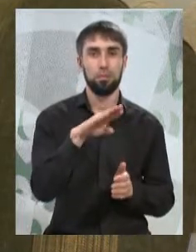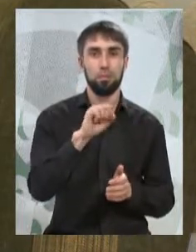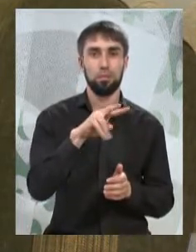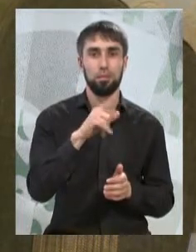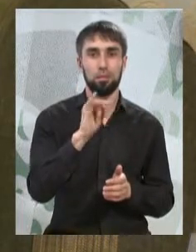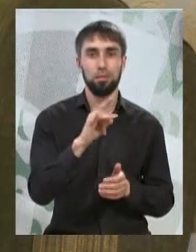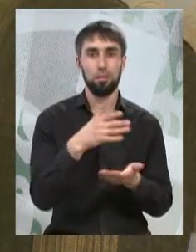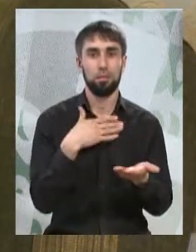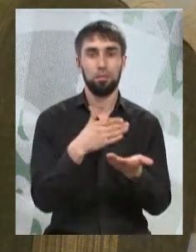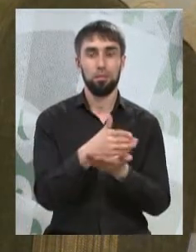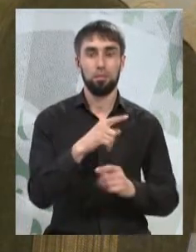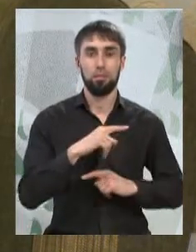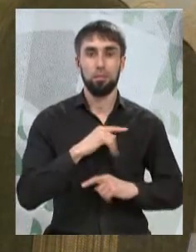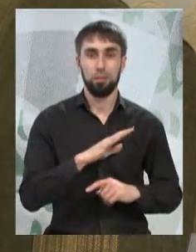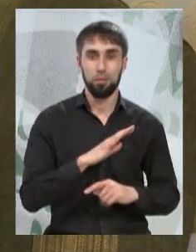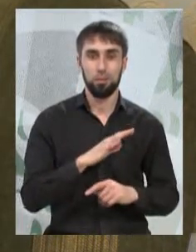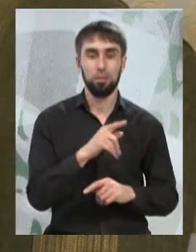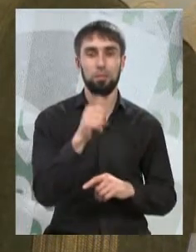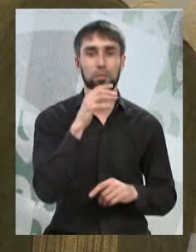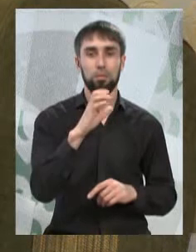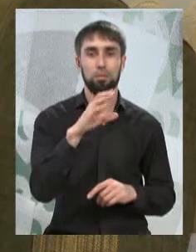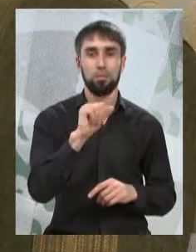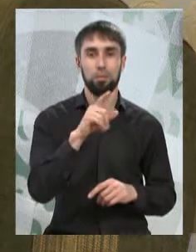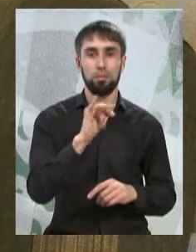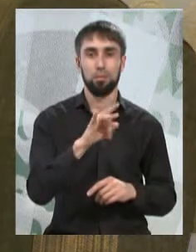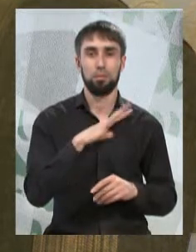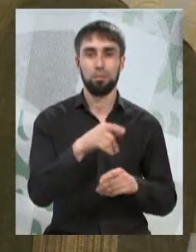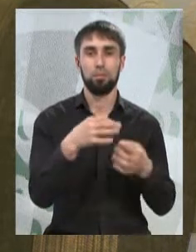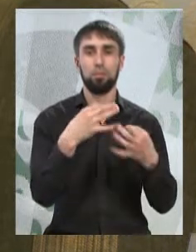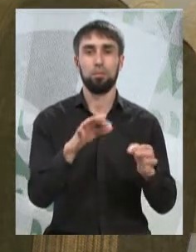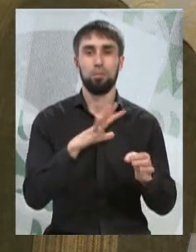вот уже Сталинград был освобожден уже, вот поэтому